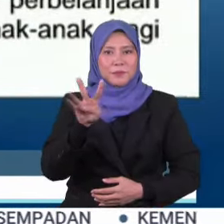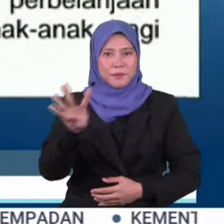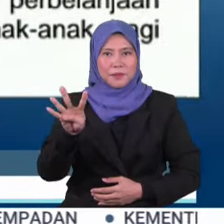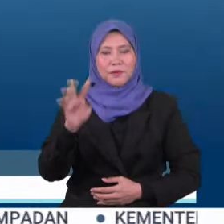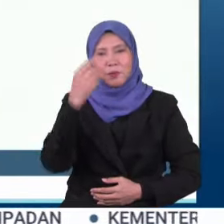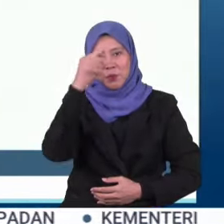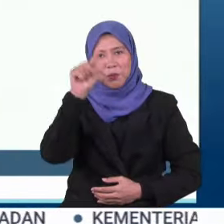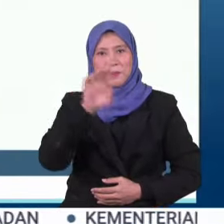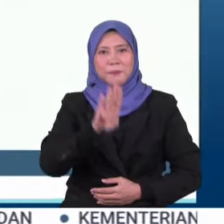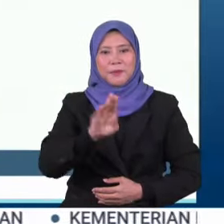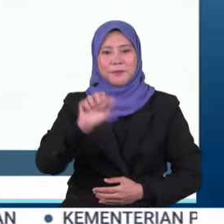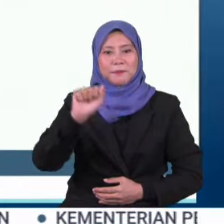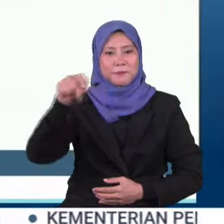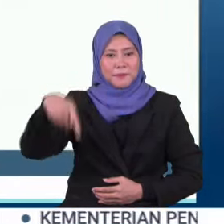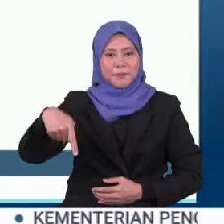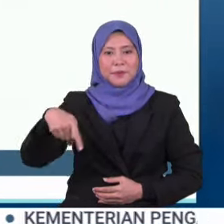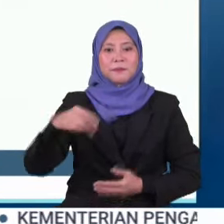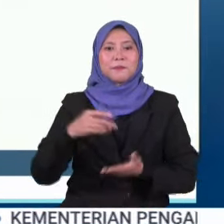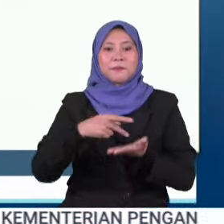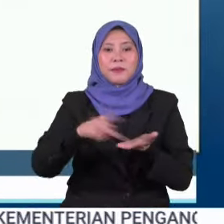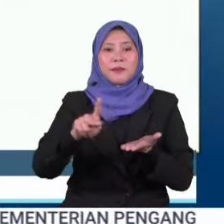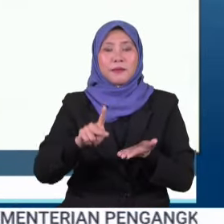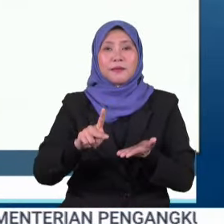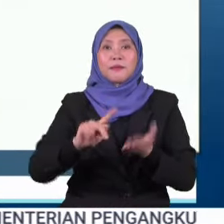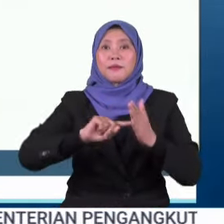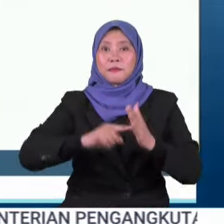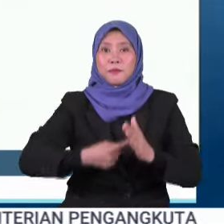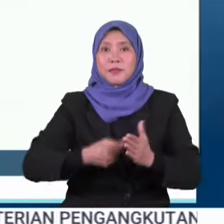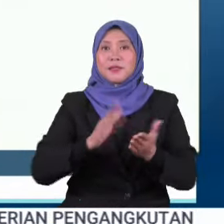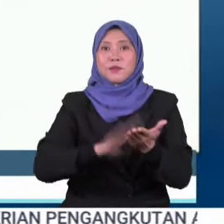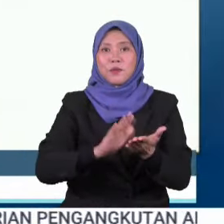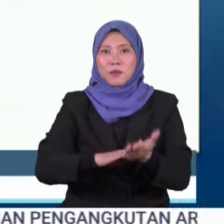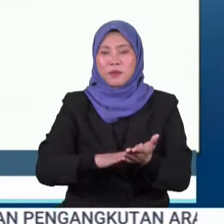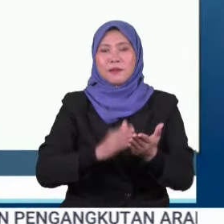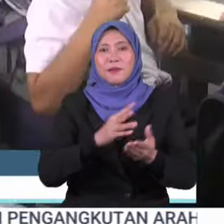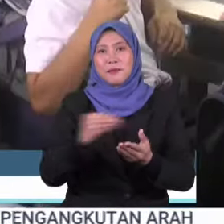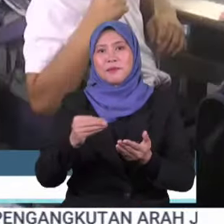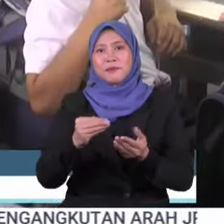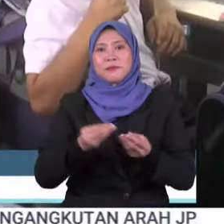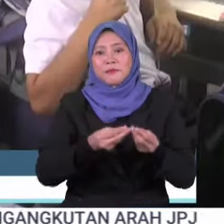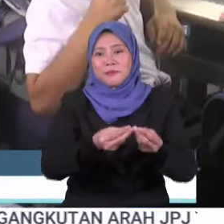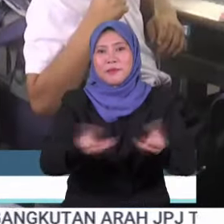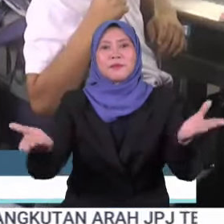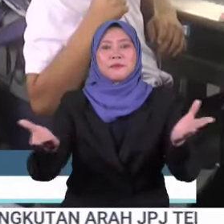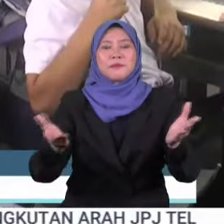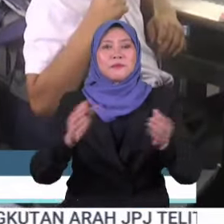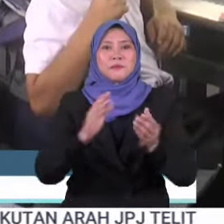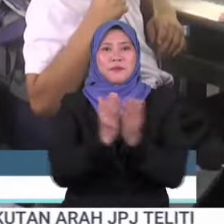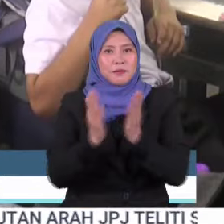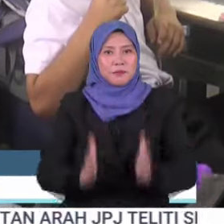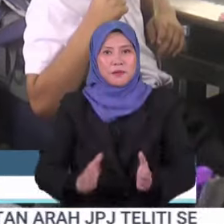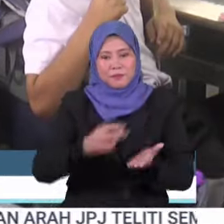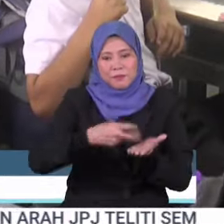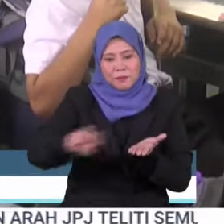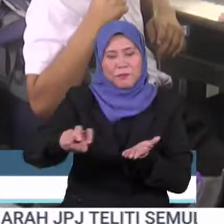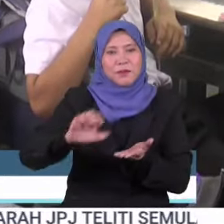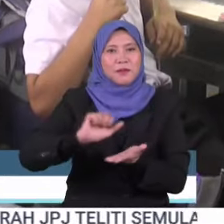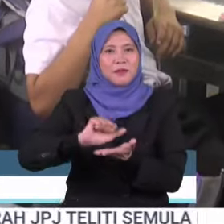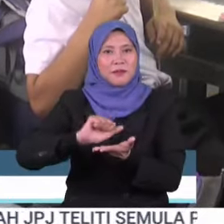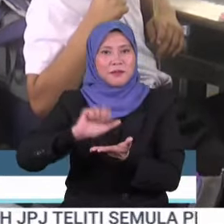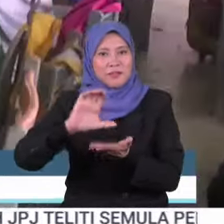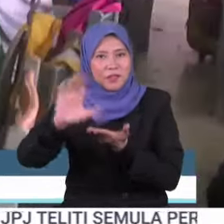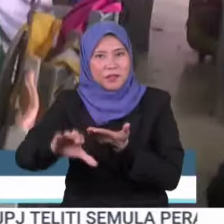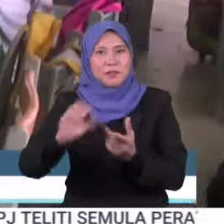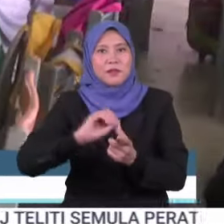khusus untuk BAP bayaran akan disalurkan melalui sekolah dan diagihkan kepada murid secara tunai atau kredit ke akaun